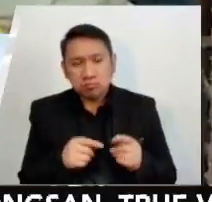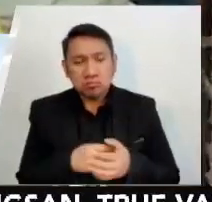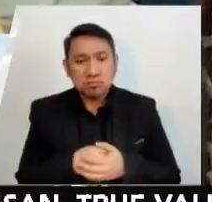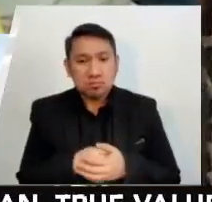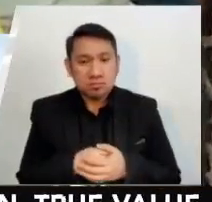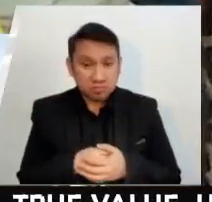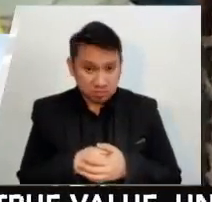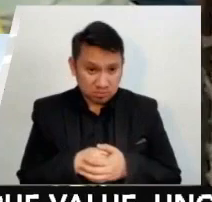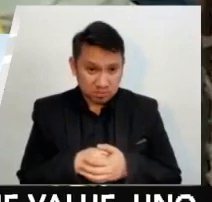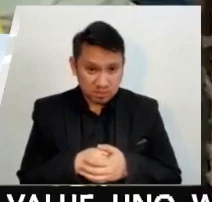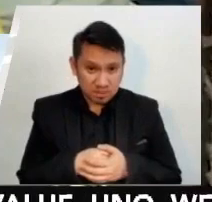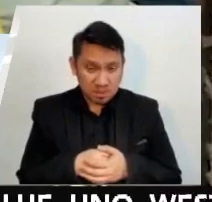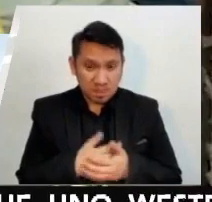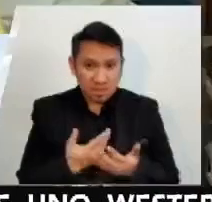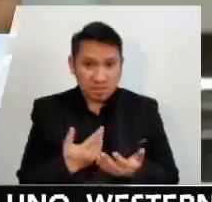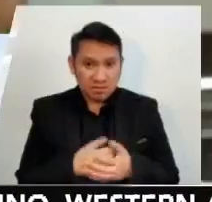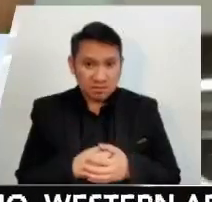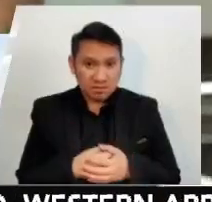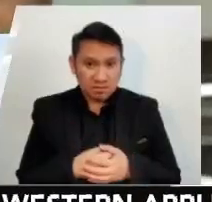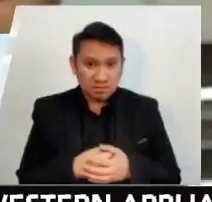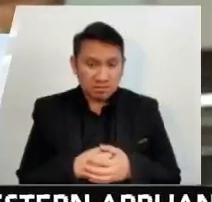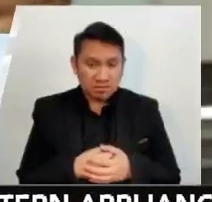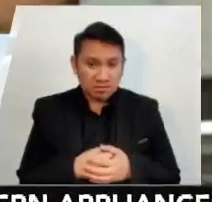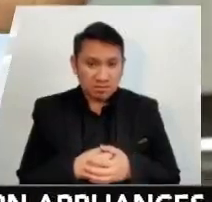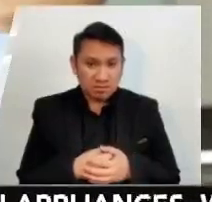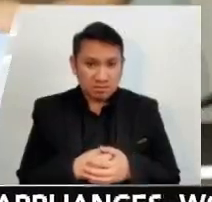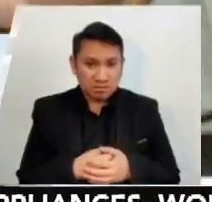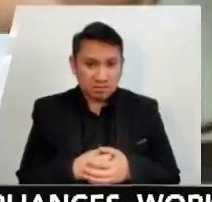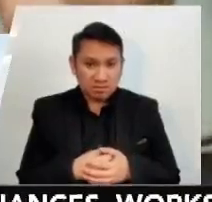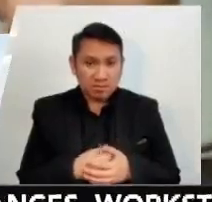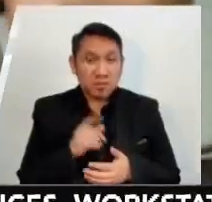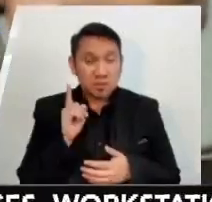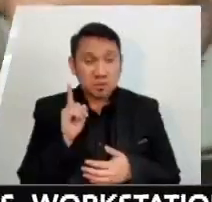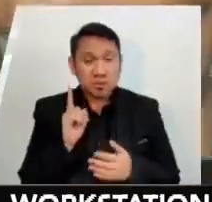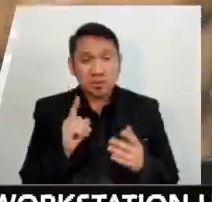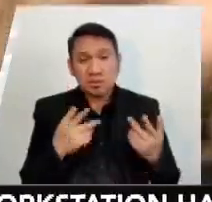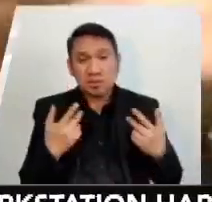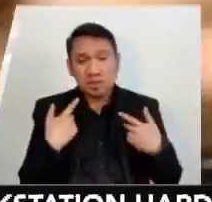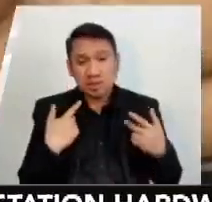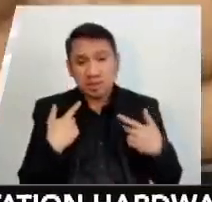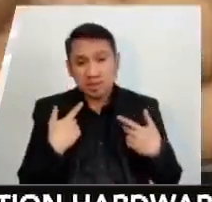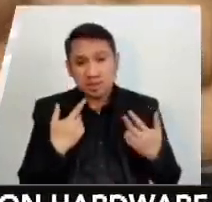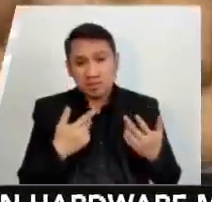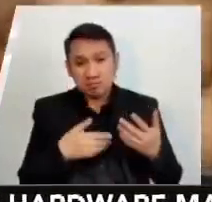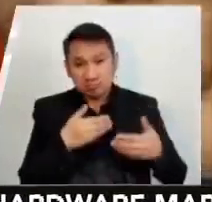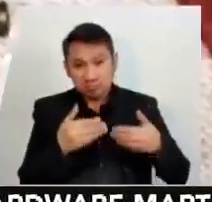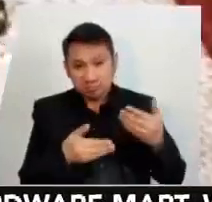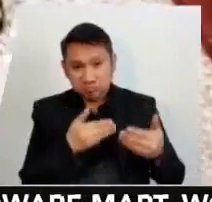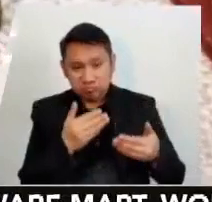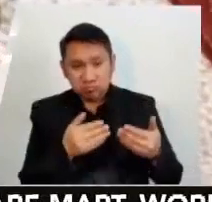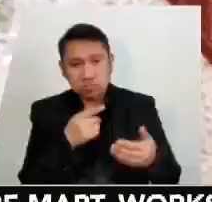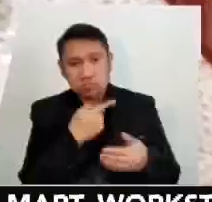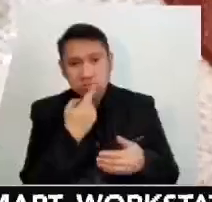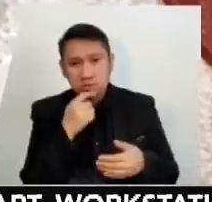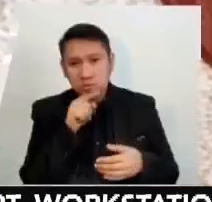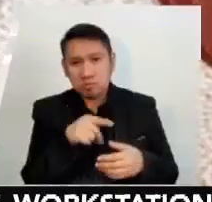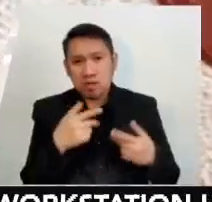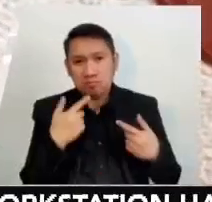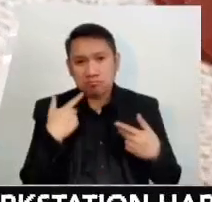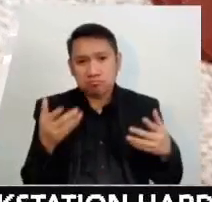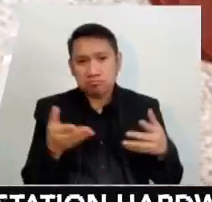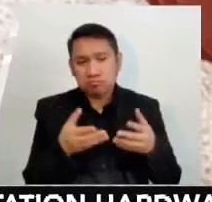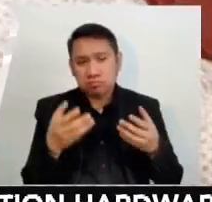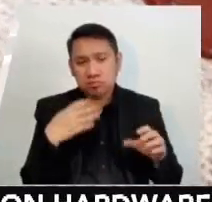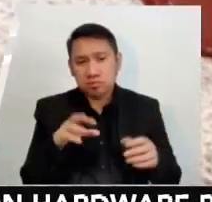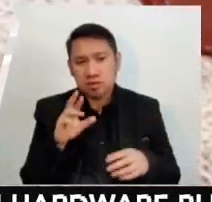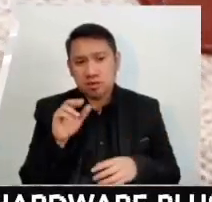sinalang-alang ko po ang aking kaligtasan. Nakatakda siyang sumailalim sa inquest proceedings ngayong araw dahil sa posibleng paglabag sa RA 10591